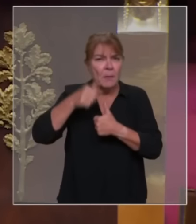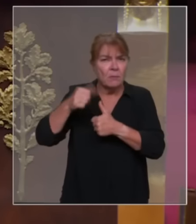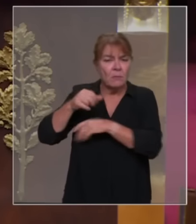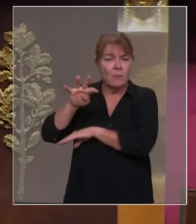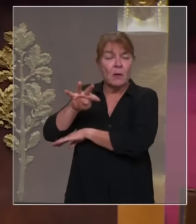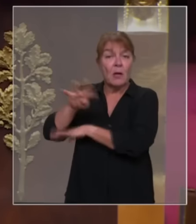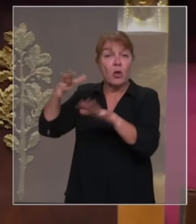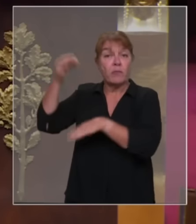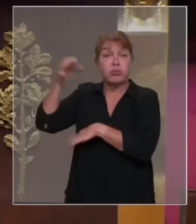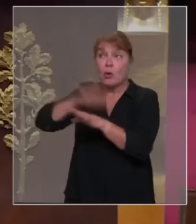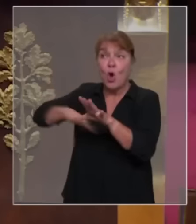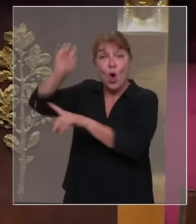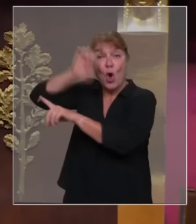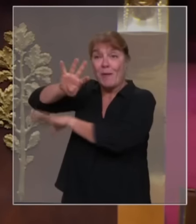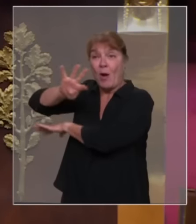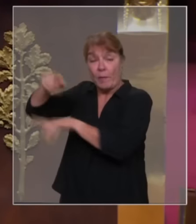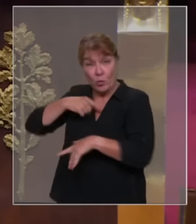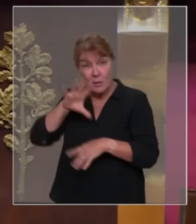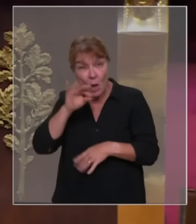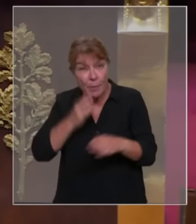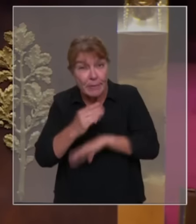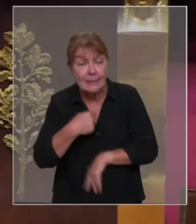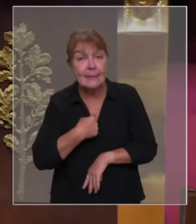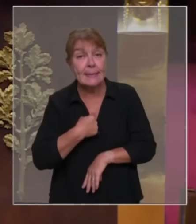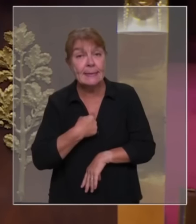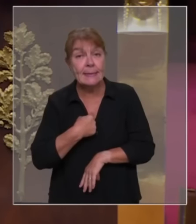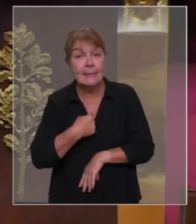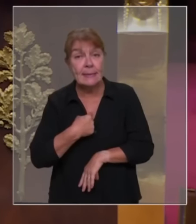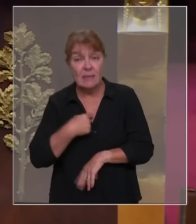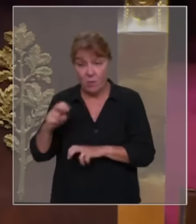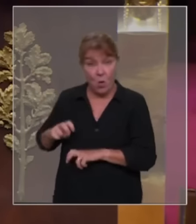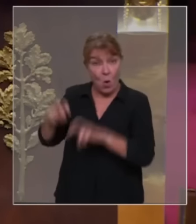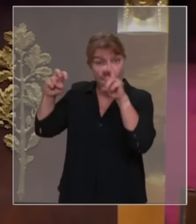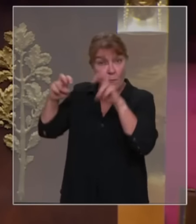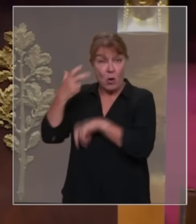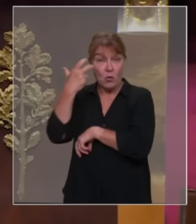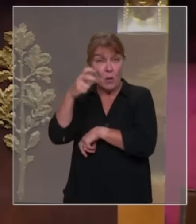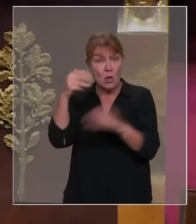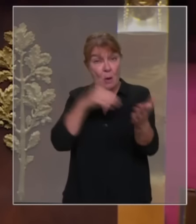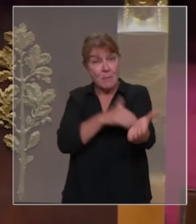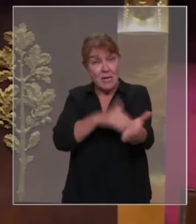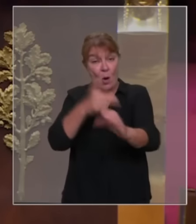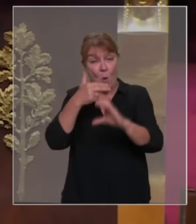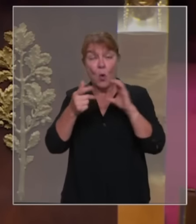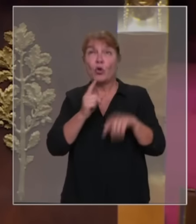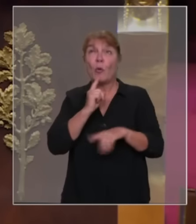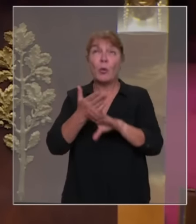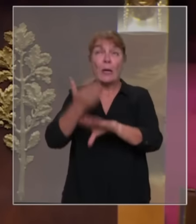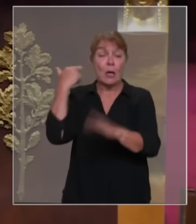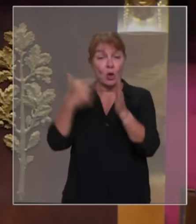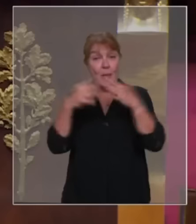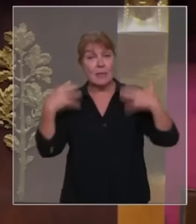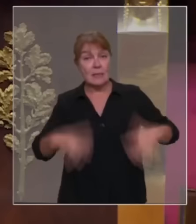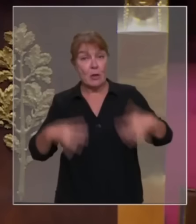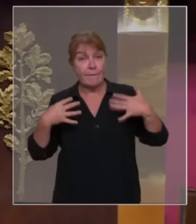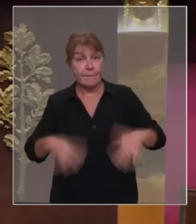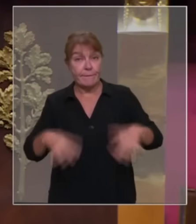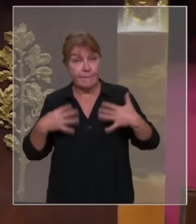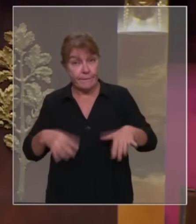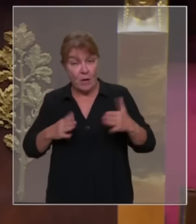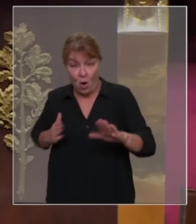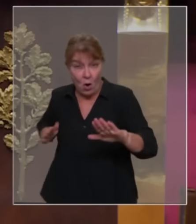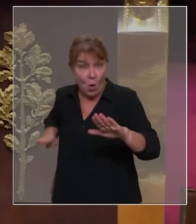49% dans le reste de l'Europe. Elles ont augmenté de plus de 300 milliards d'euros depuis 2019. Ça